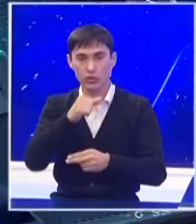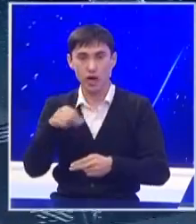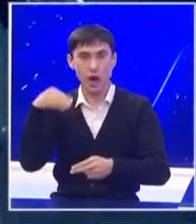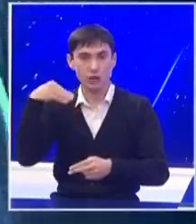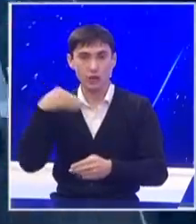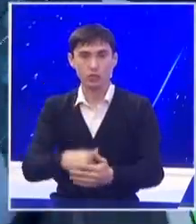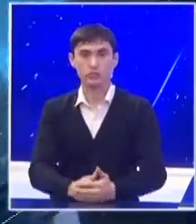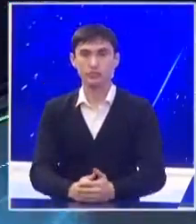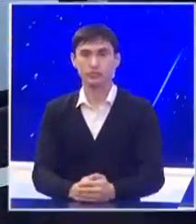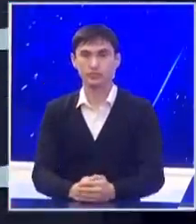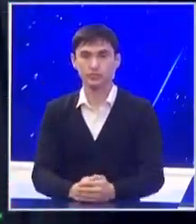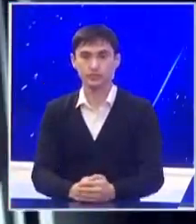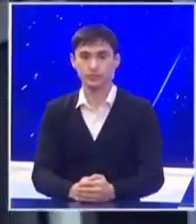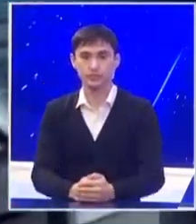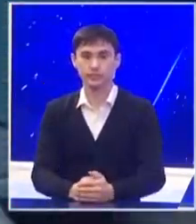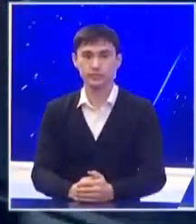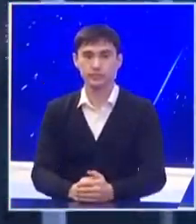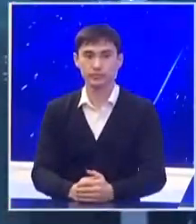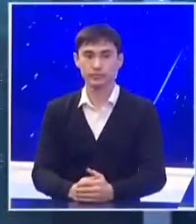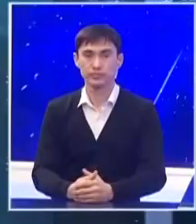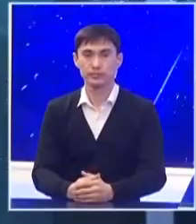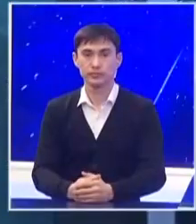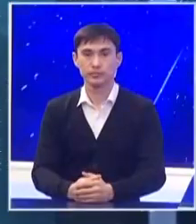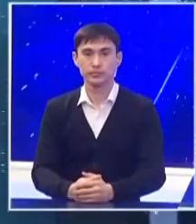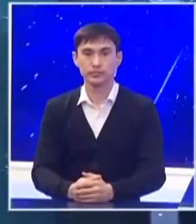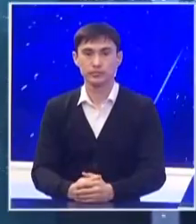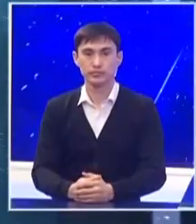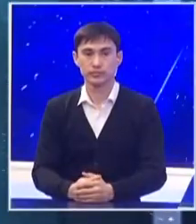Актау. Лилия Штогрина, Жасулан Чингиджинов, телеканал ЖТСУ.